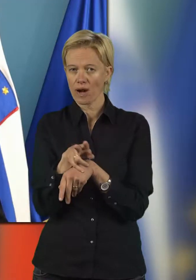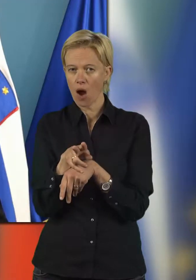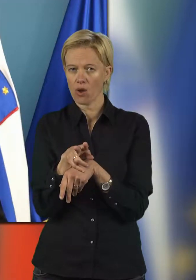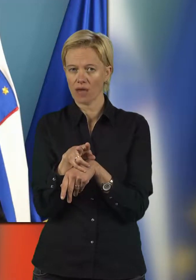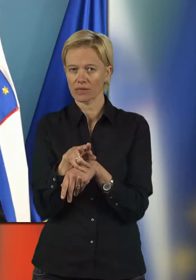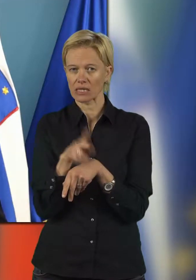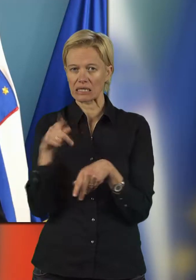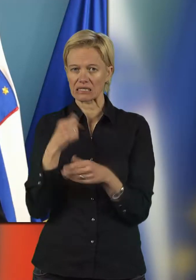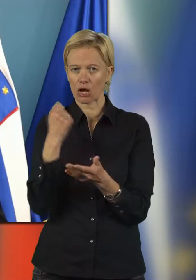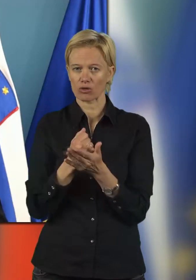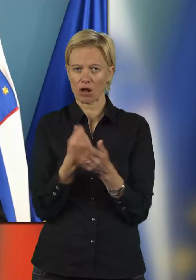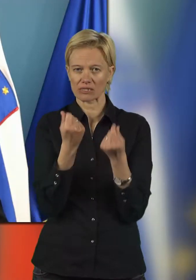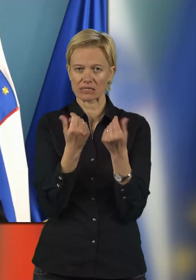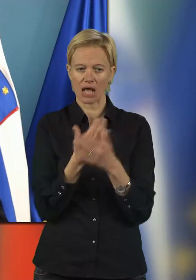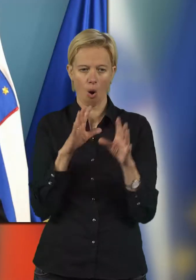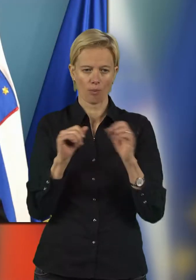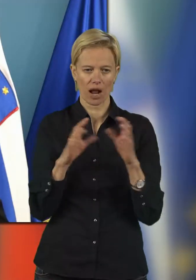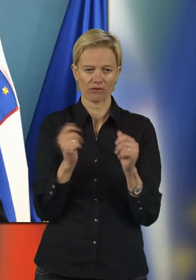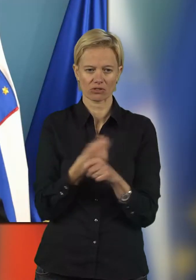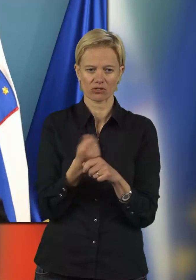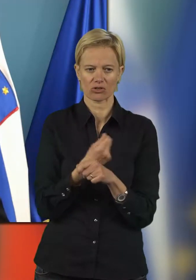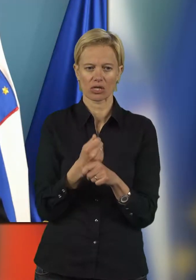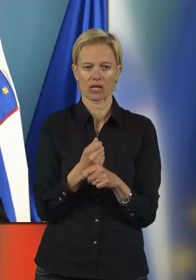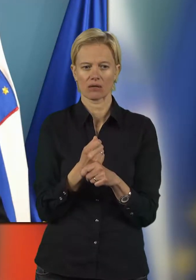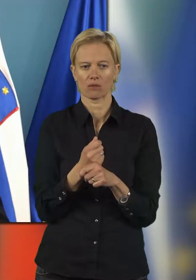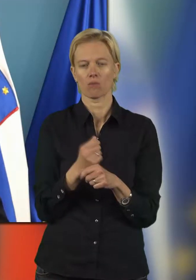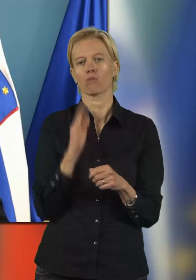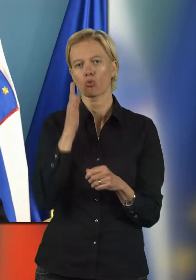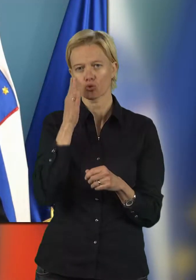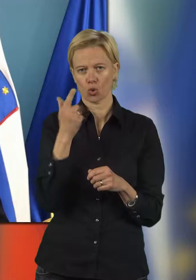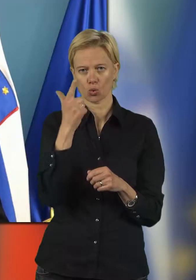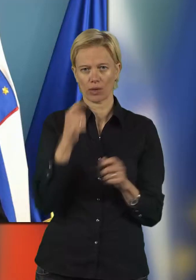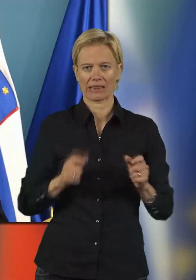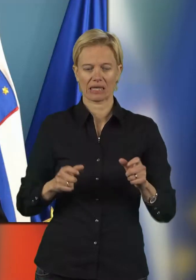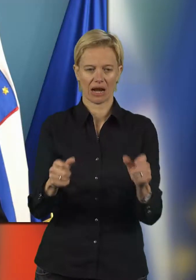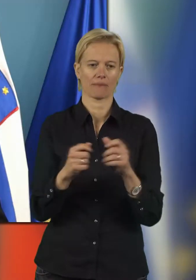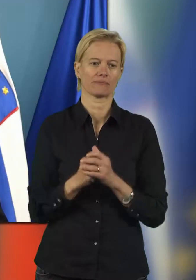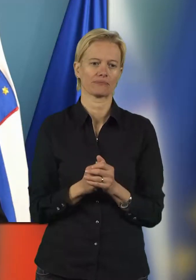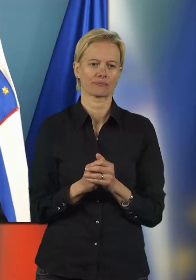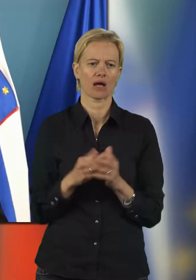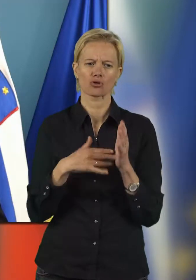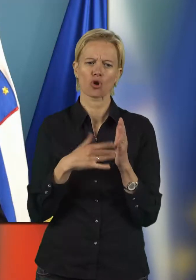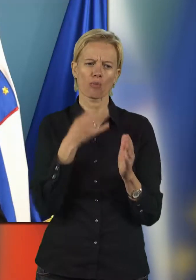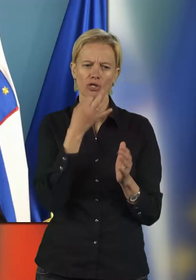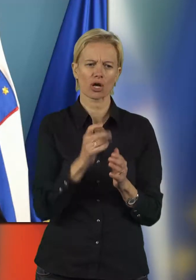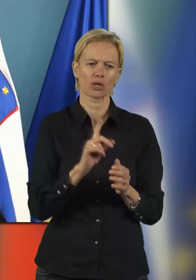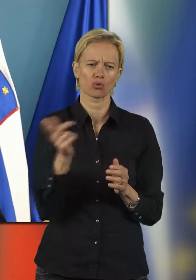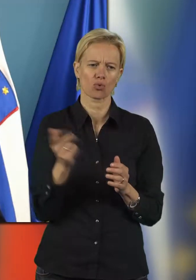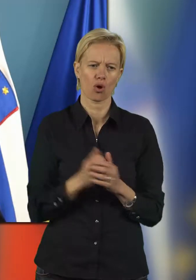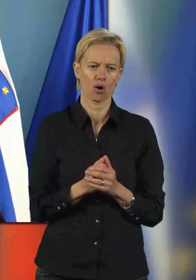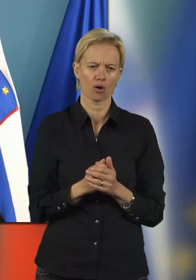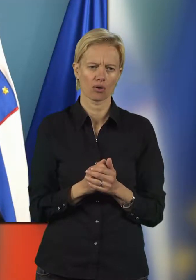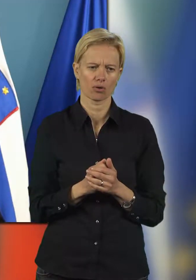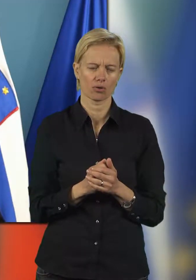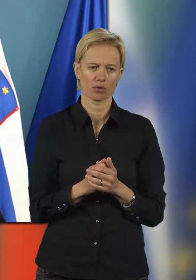moralo tudi upravljati in zagotavljati sredstva za upravljanje in vzdrževanje bodočega drugega tira. Še kakšno